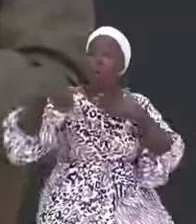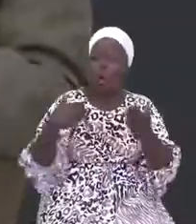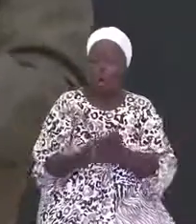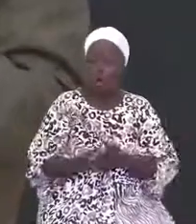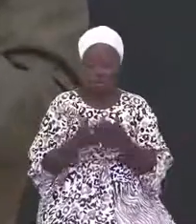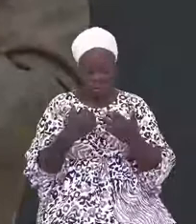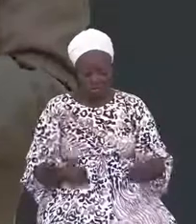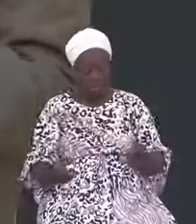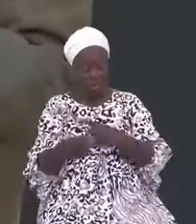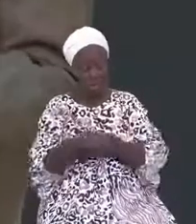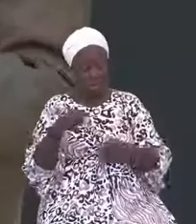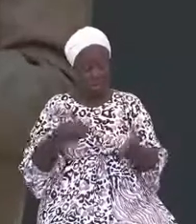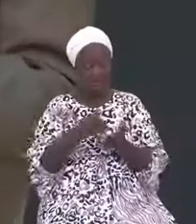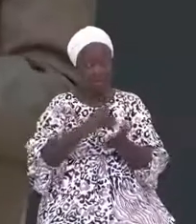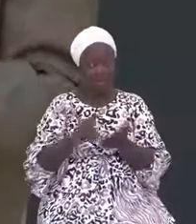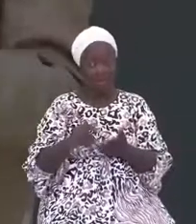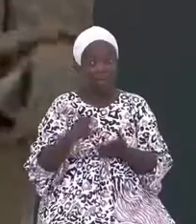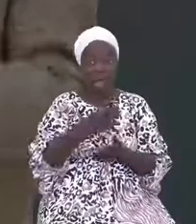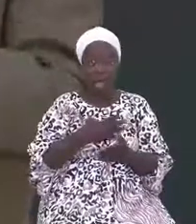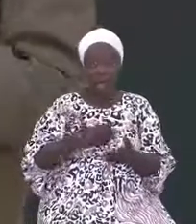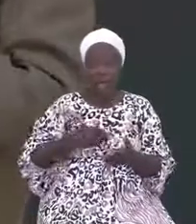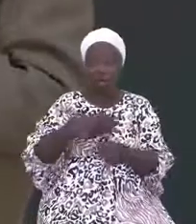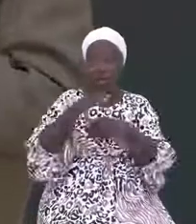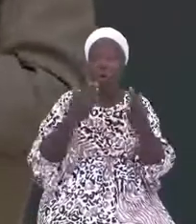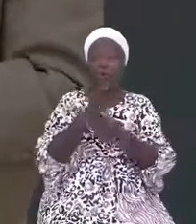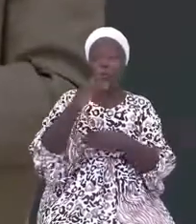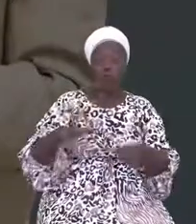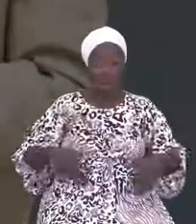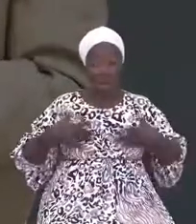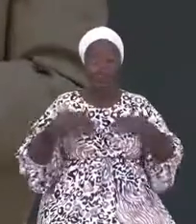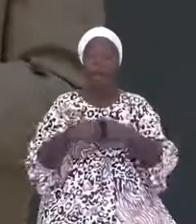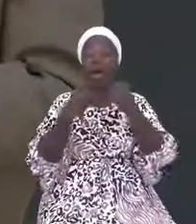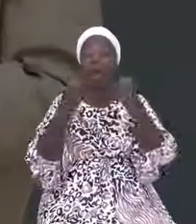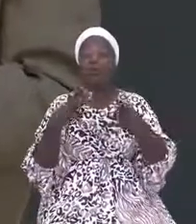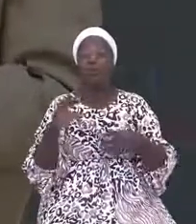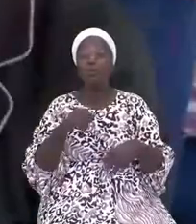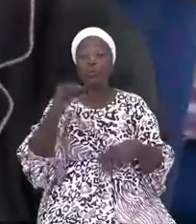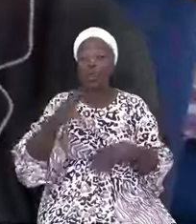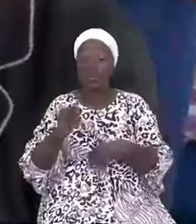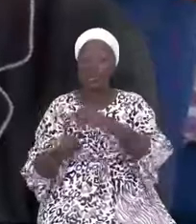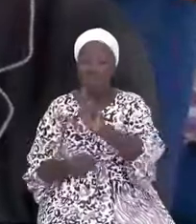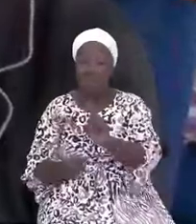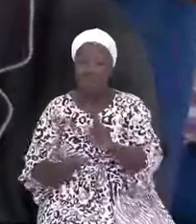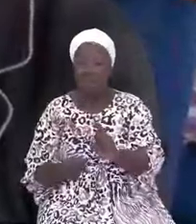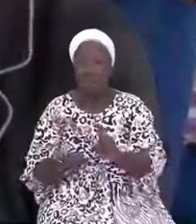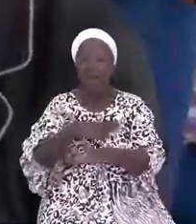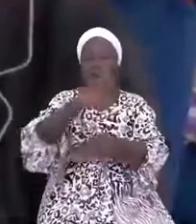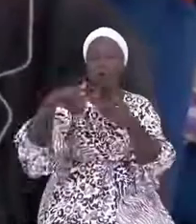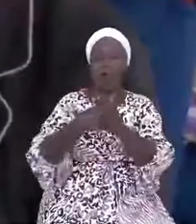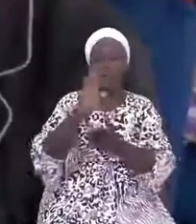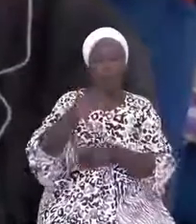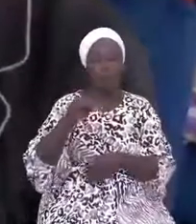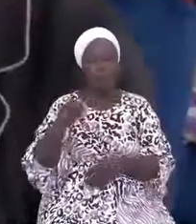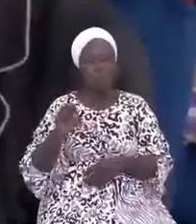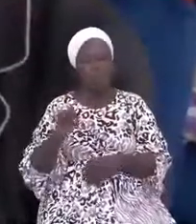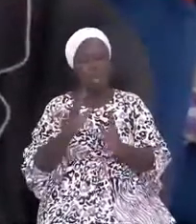aujourd'hui, cette semaine et pour le reste de ta vie, combien de tes besoins seront pourvus? Tous vos besoins